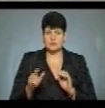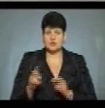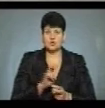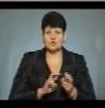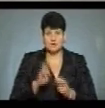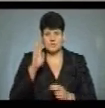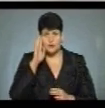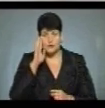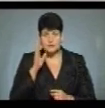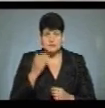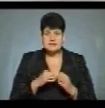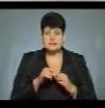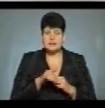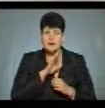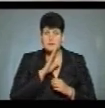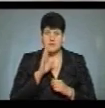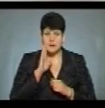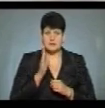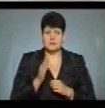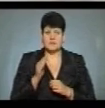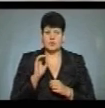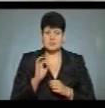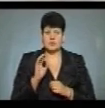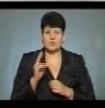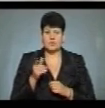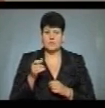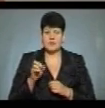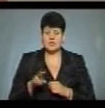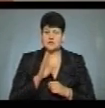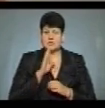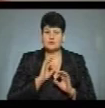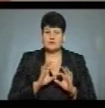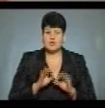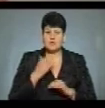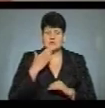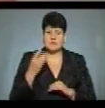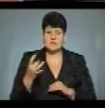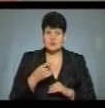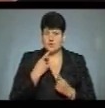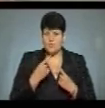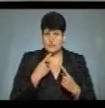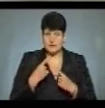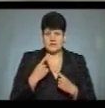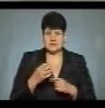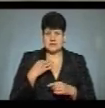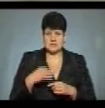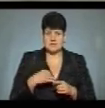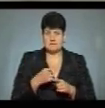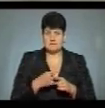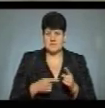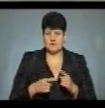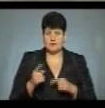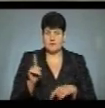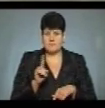шукають хлопця. Серед них мати Віктора Оксана Груб'як. Жінка розповідає, востаннє говорила з сином о 12:30 ночі